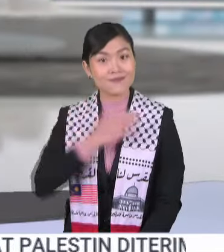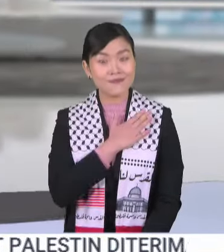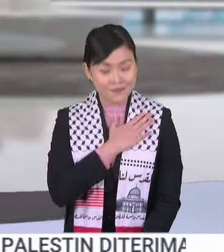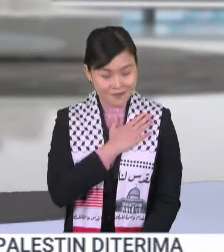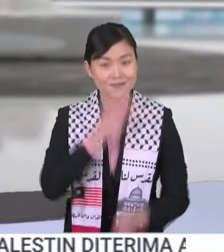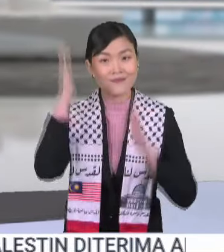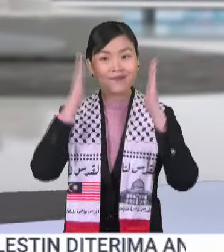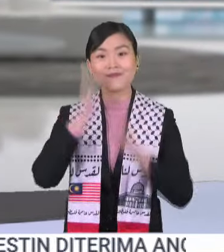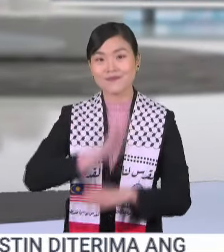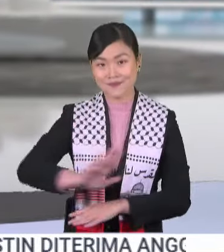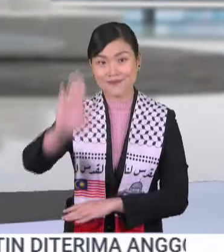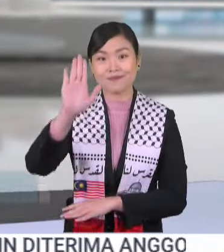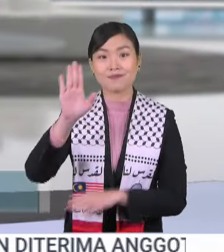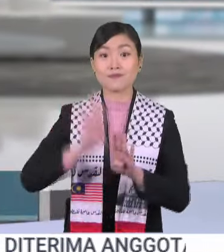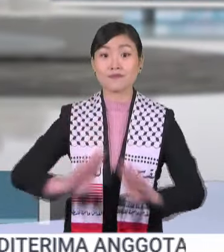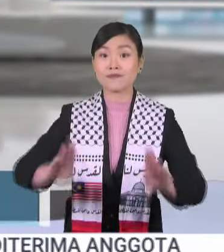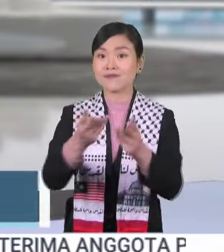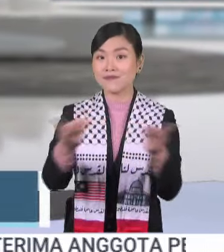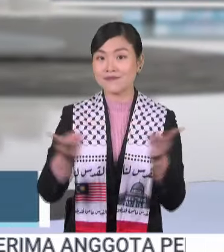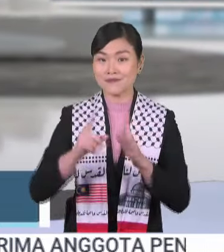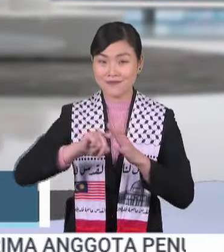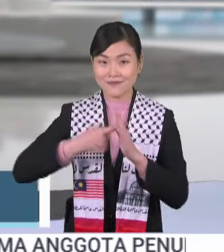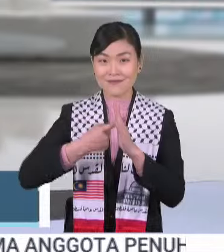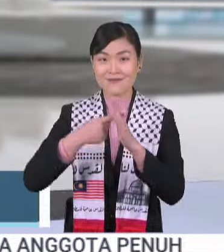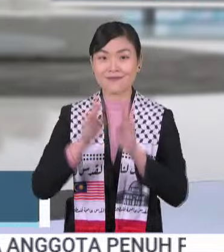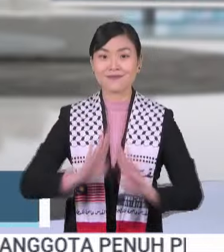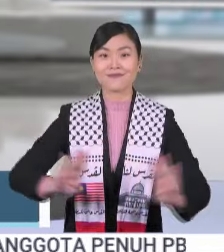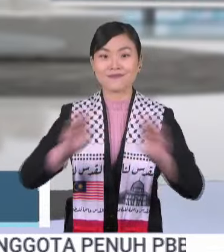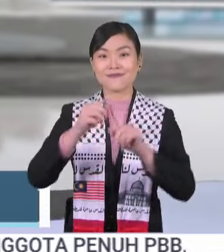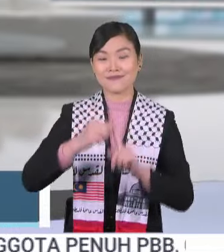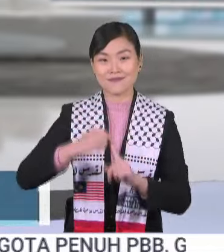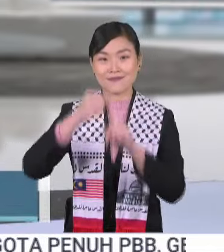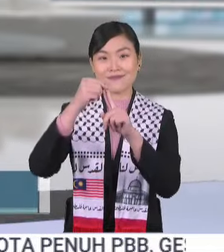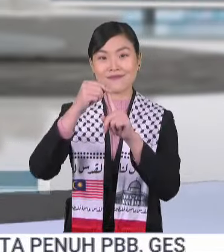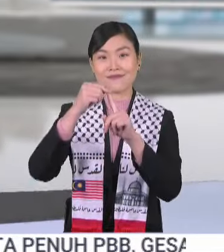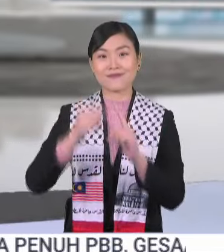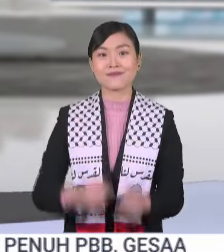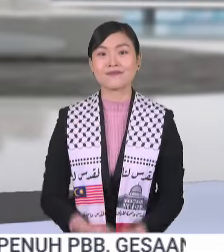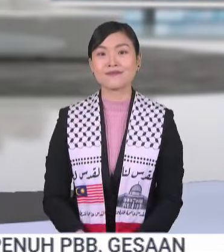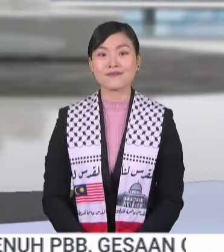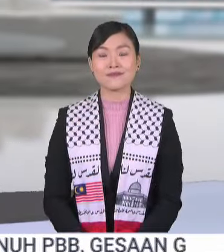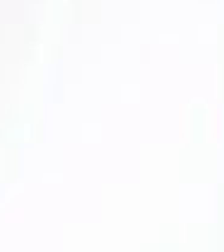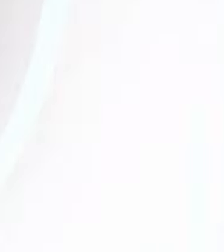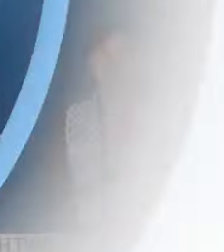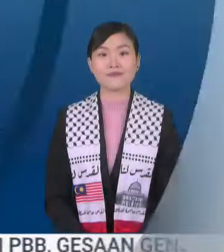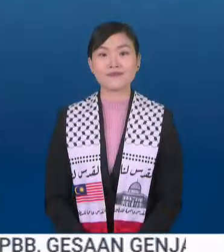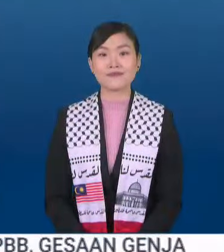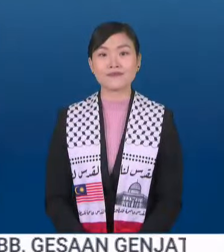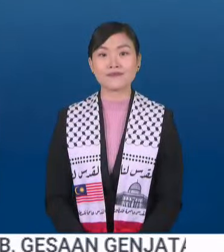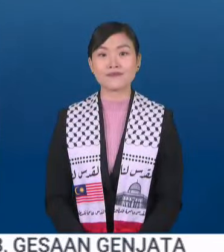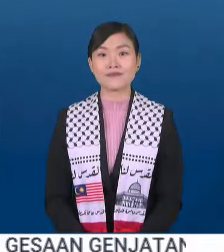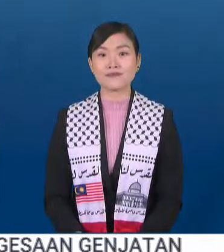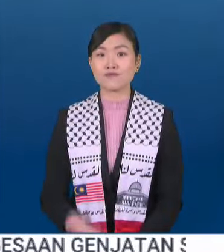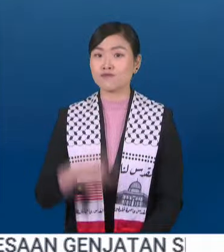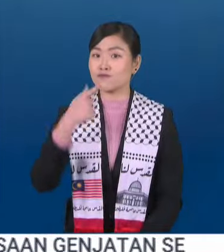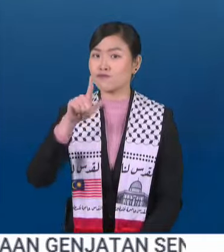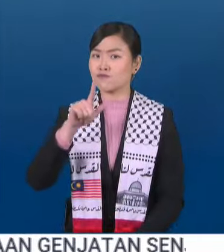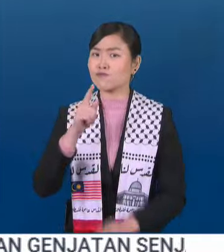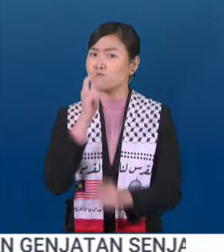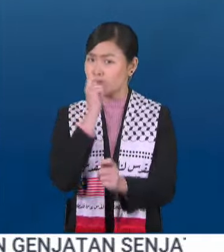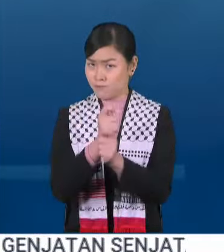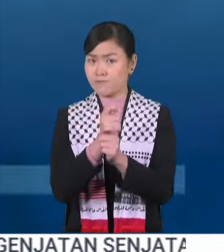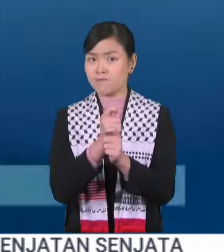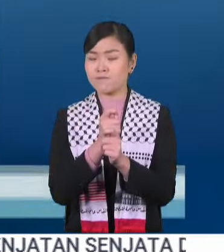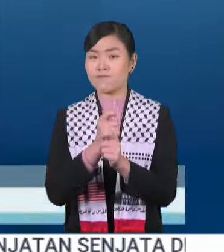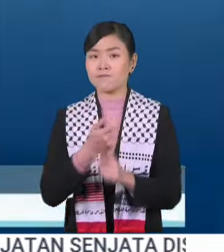Assalamualaikum salam Malaysia Madani berita wilayah kita mulakan dengan rangkuman berita utama Kuala Lumpur kekal